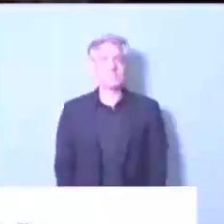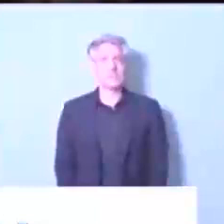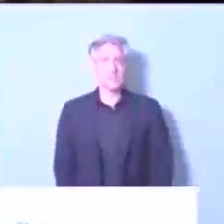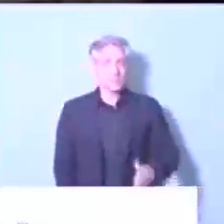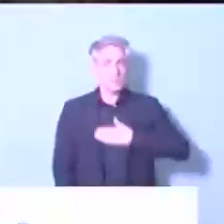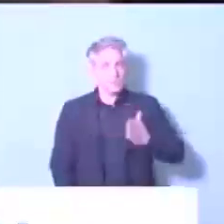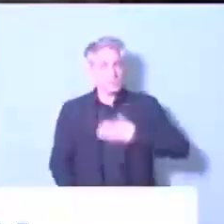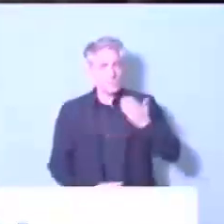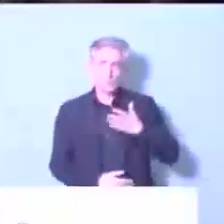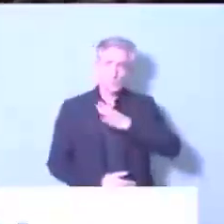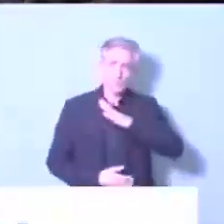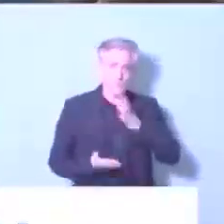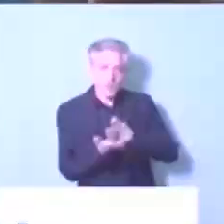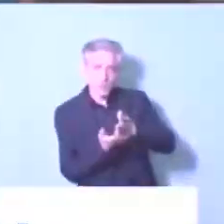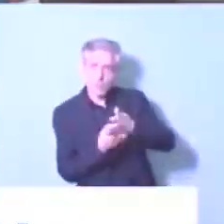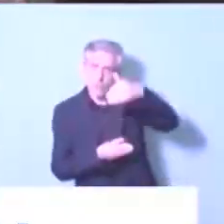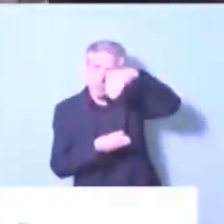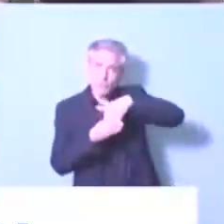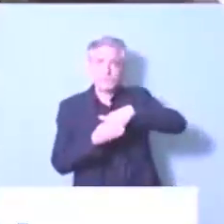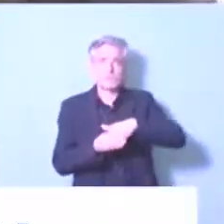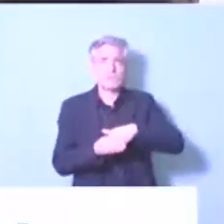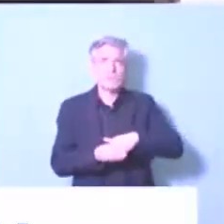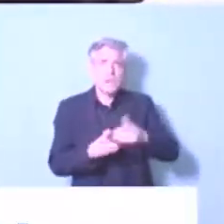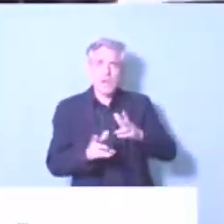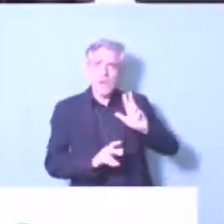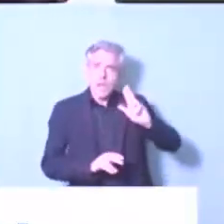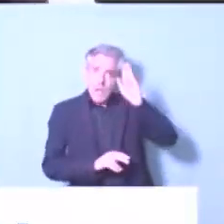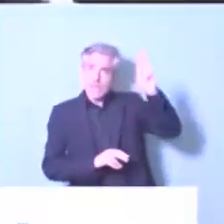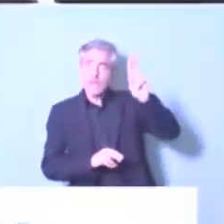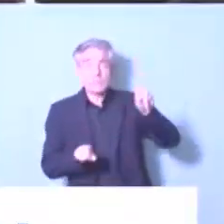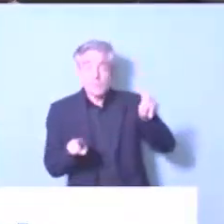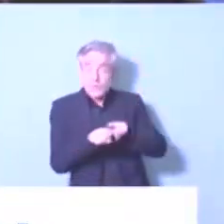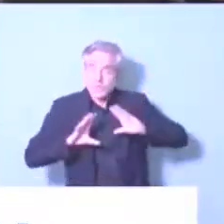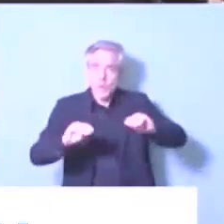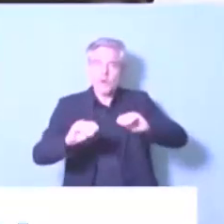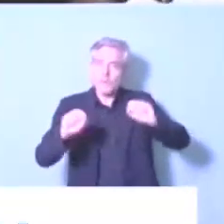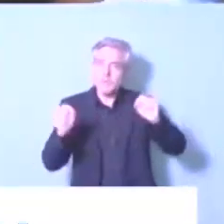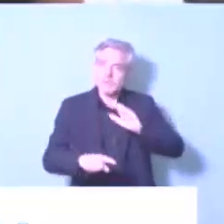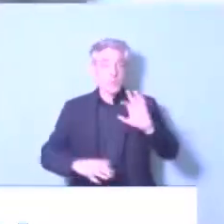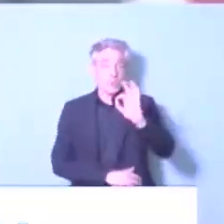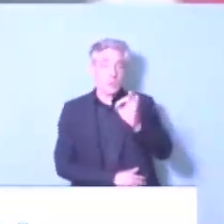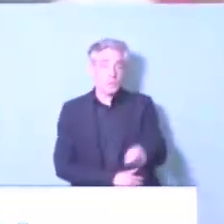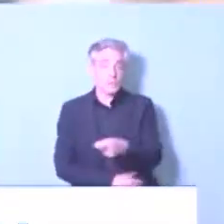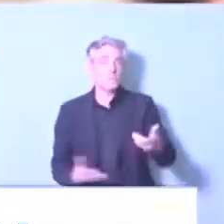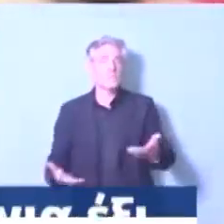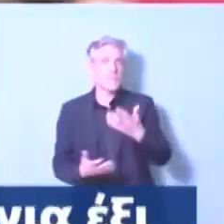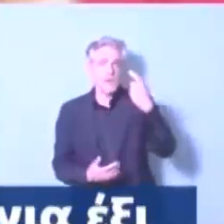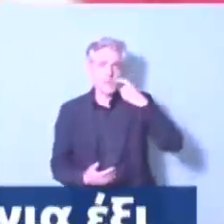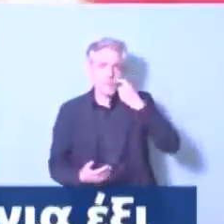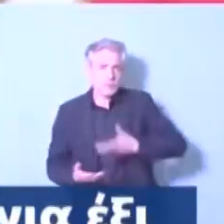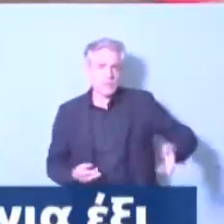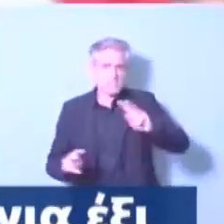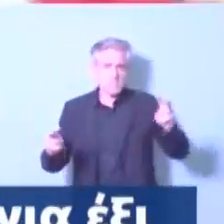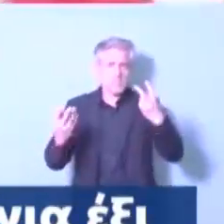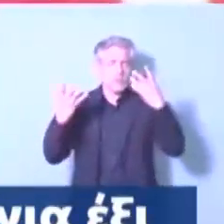Εμμανουέλ Μακρόν έχει παρελθόν στο Γαλλικό Σοσιαλιστικό Κόμμα, άρα και σαφές πλεονέκτημα στη δεξαμενή του προοδευτικού σωλήνα. Vous le voyez,